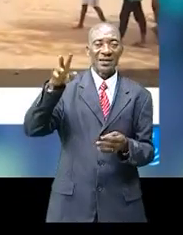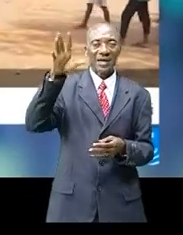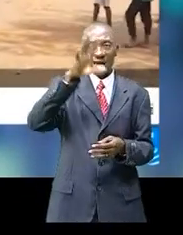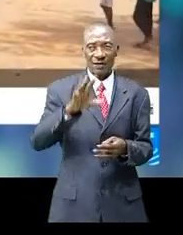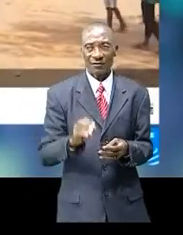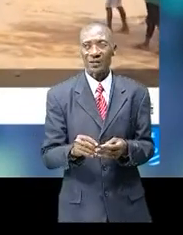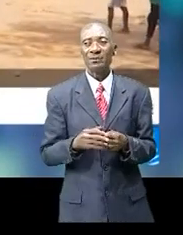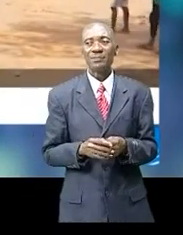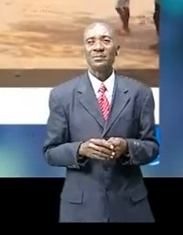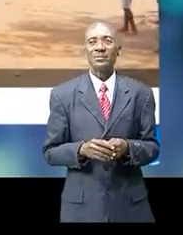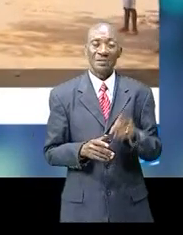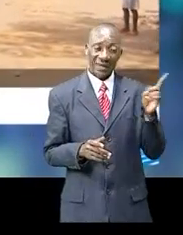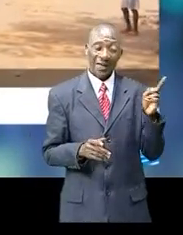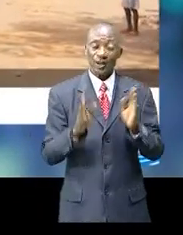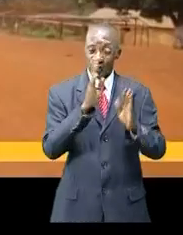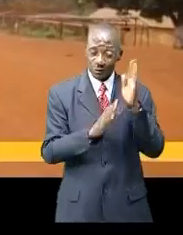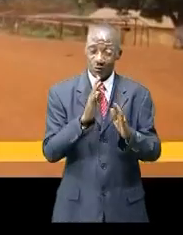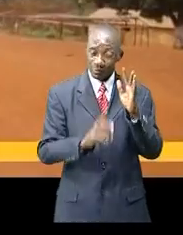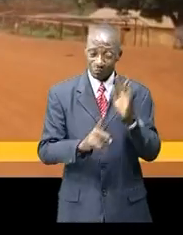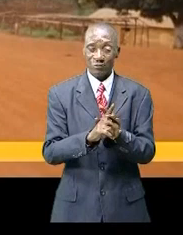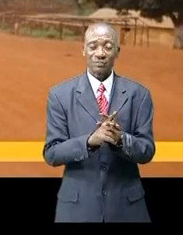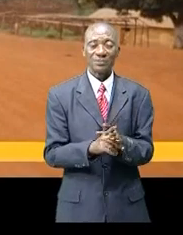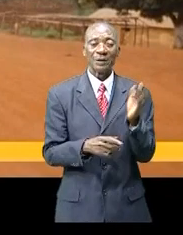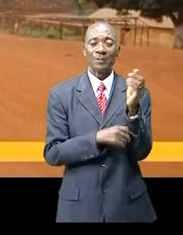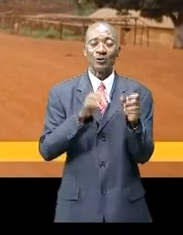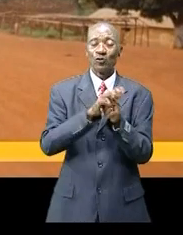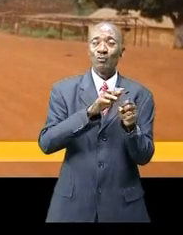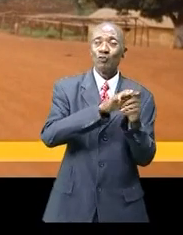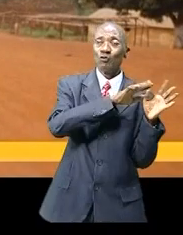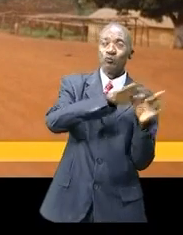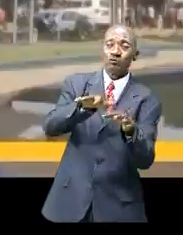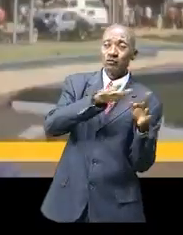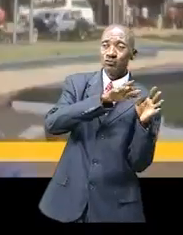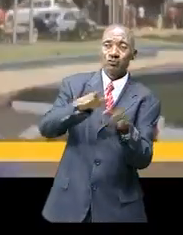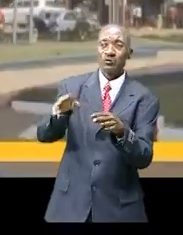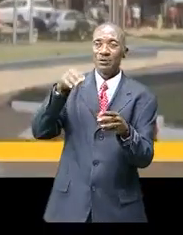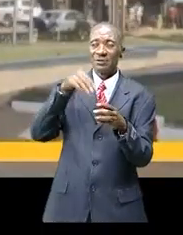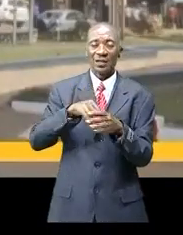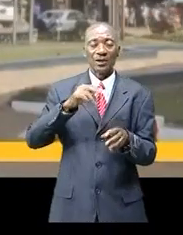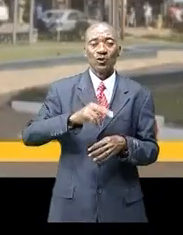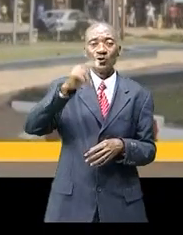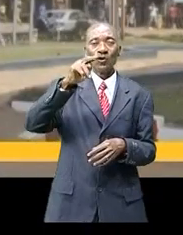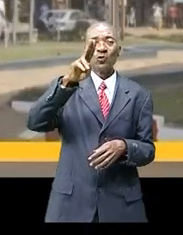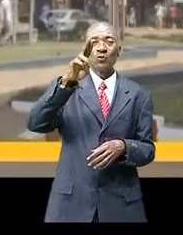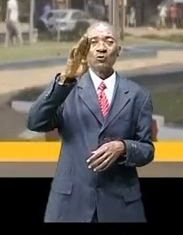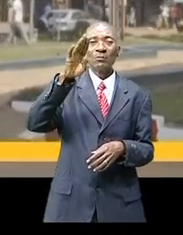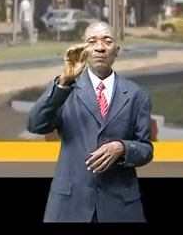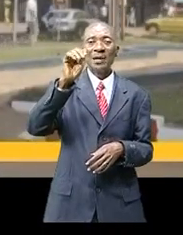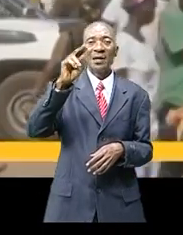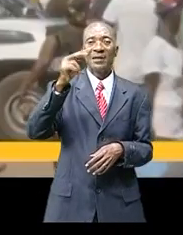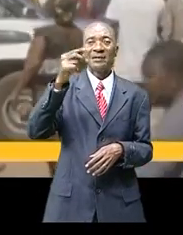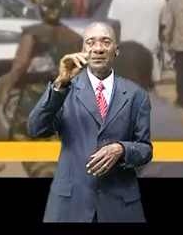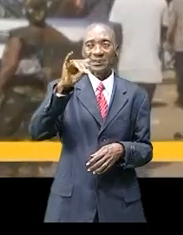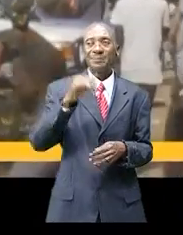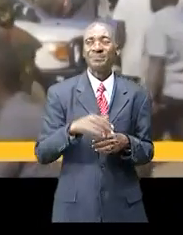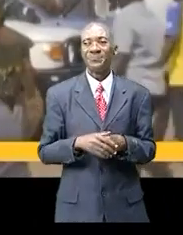crise multiforme dont l'issue est incertaine. Déclaré vainqueur de cette élection avec 54% de vote, Faustin Archange Touadéra